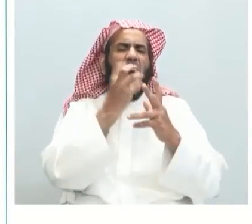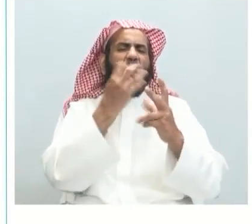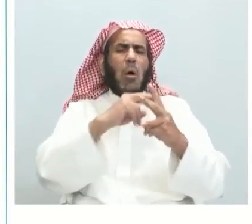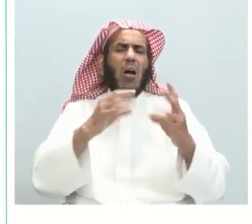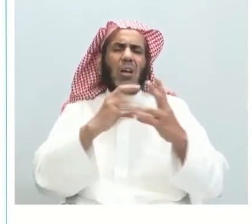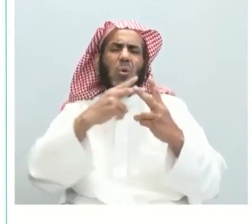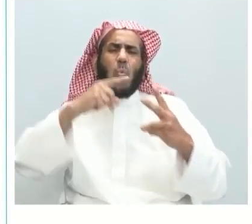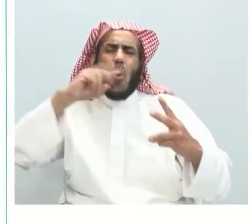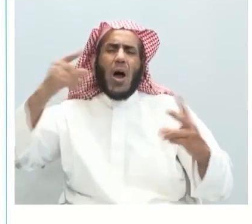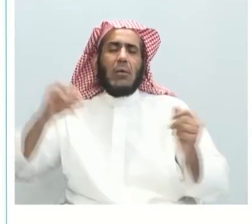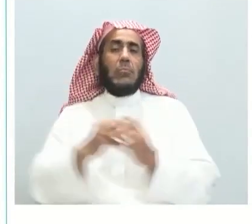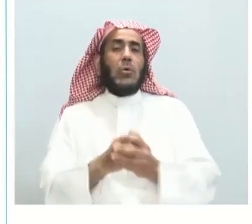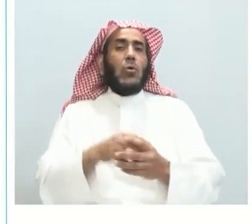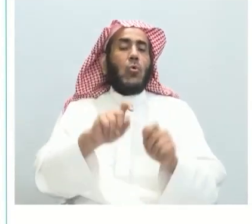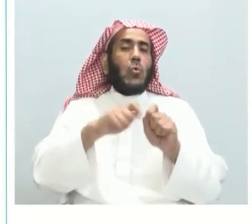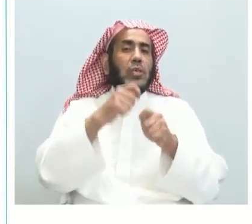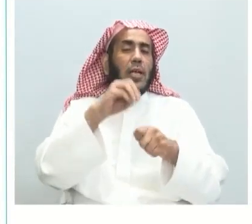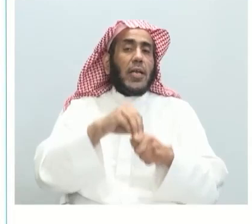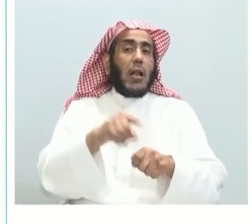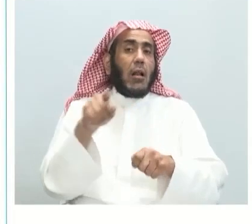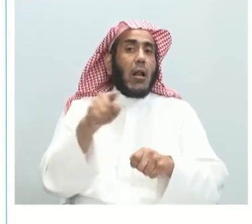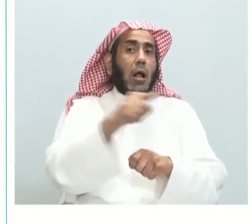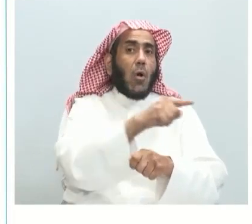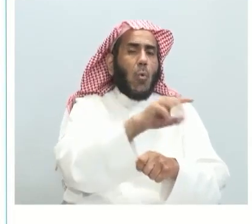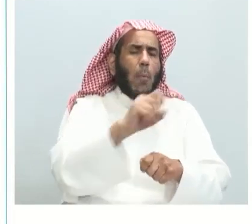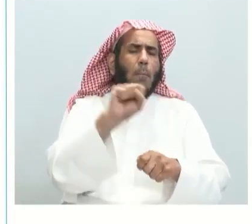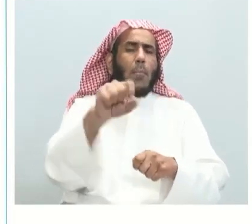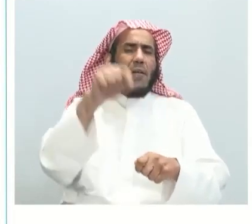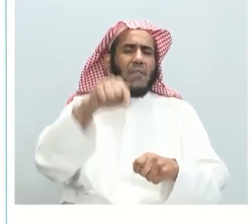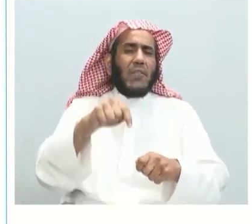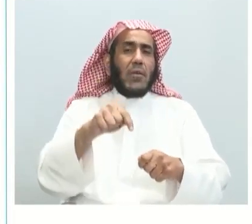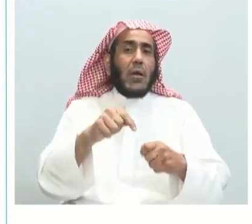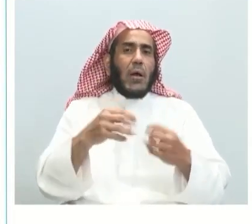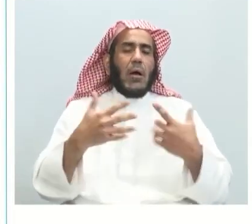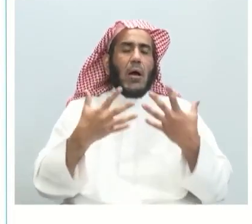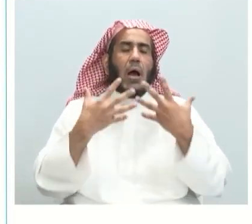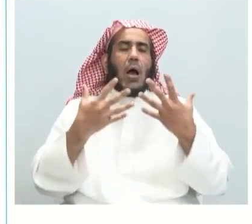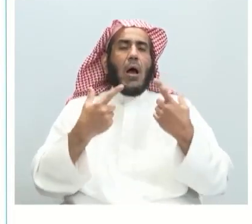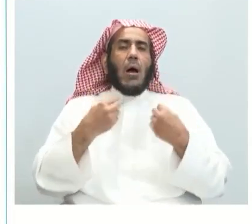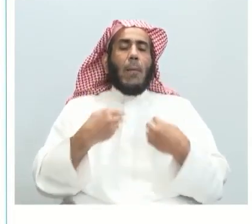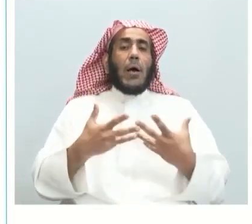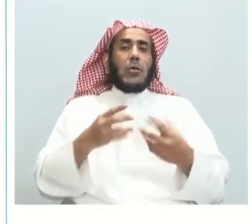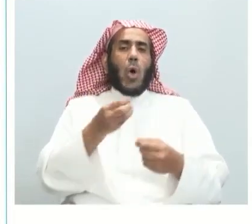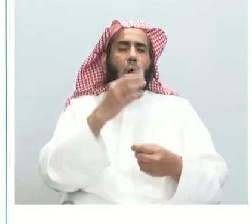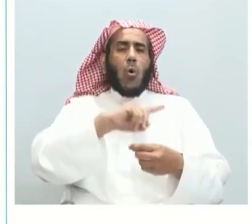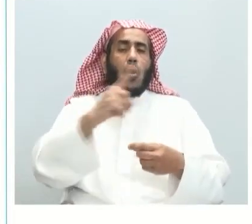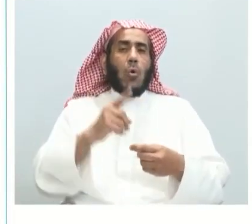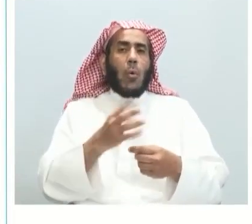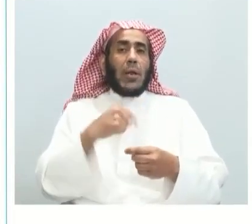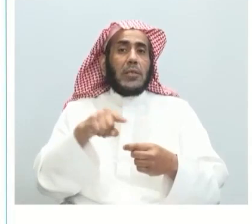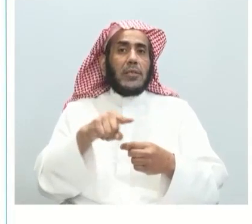موزون وجعلنا لكم فيها معايش ومن لستم